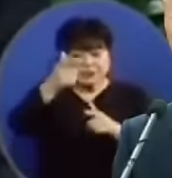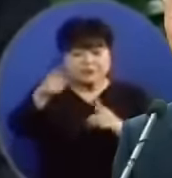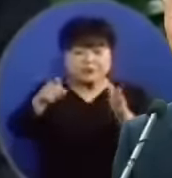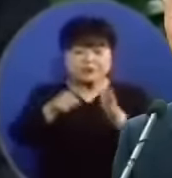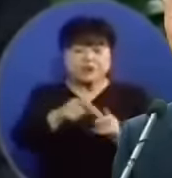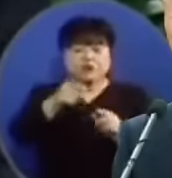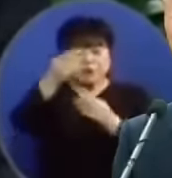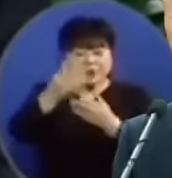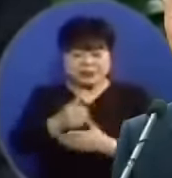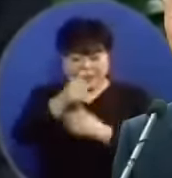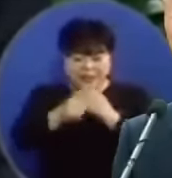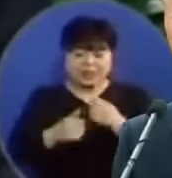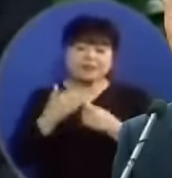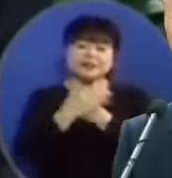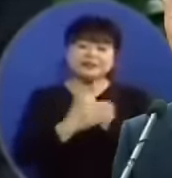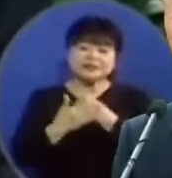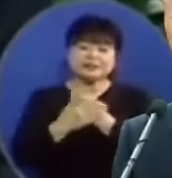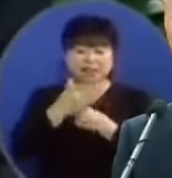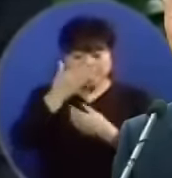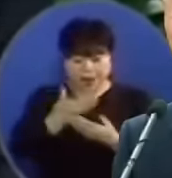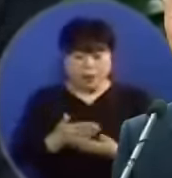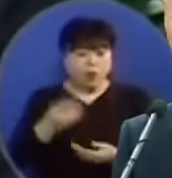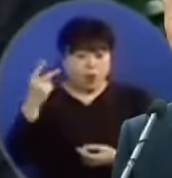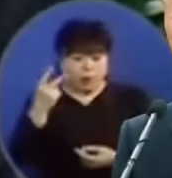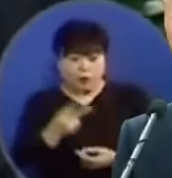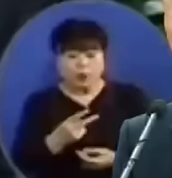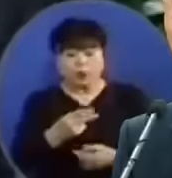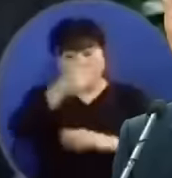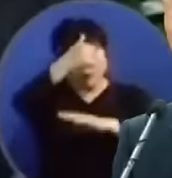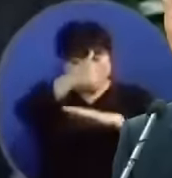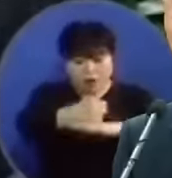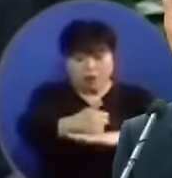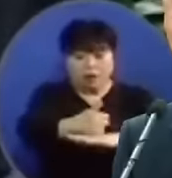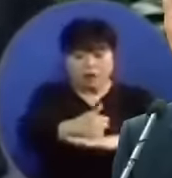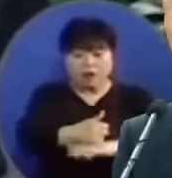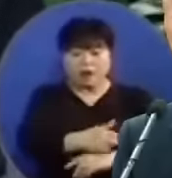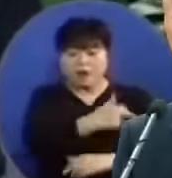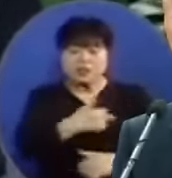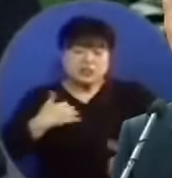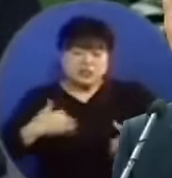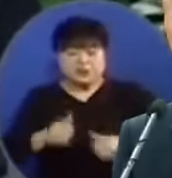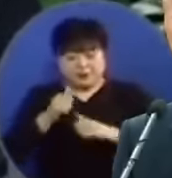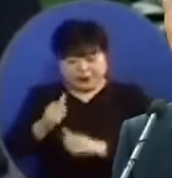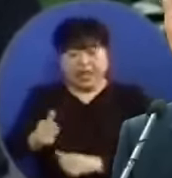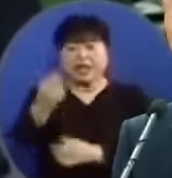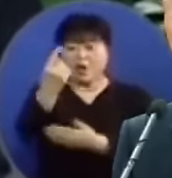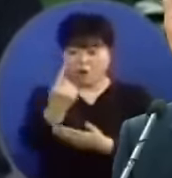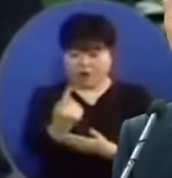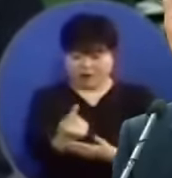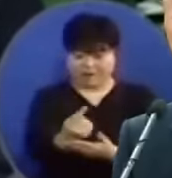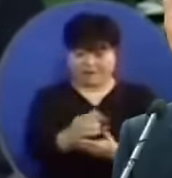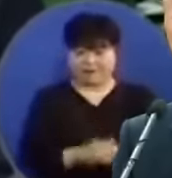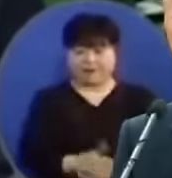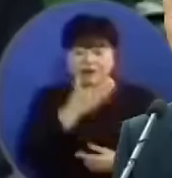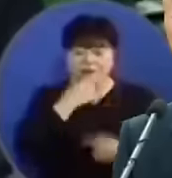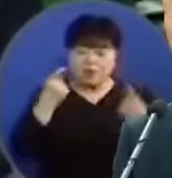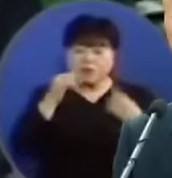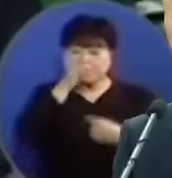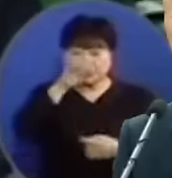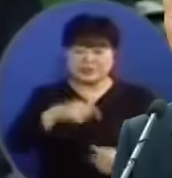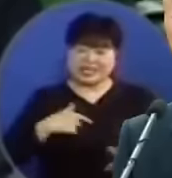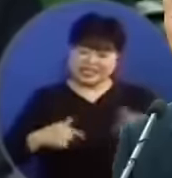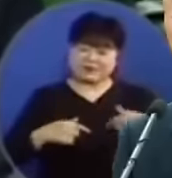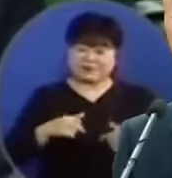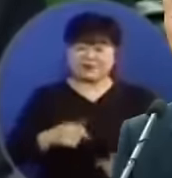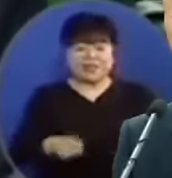믿고 구원받아 하나님의 은혜를 입을 뿐 아니라 결과적으로 큰 기쁨이 따라오는 것입니다. 복음이 있는 곳에